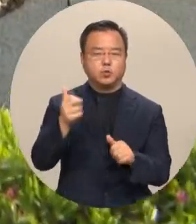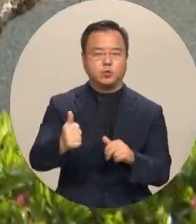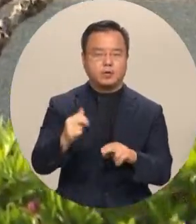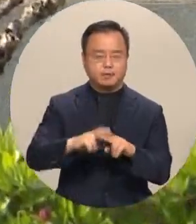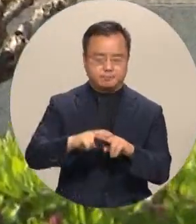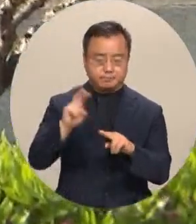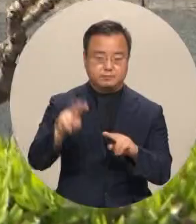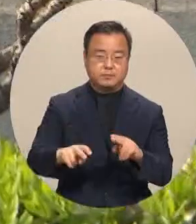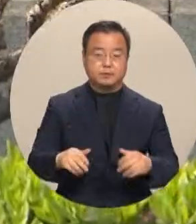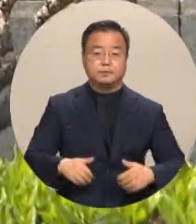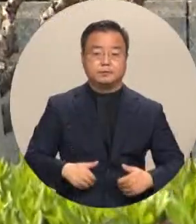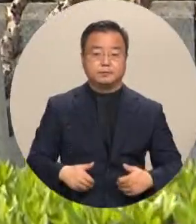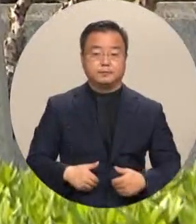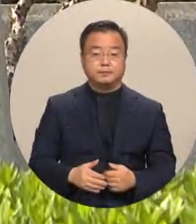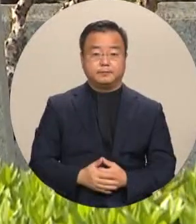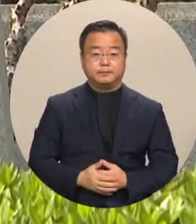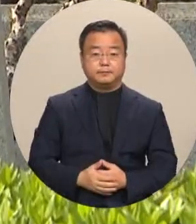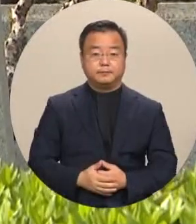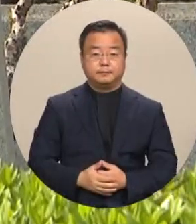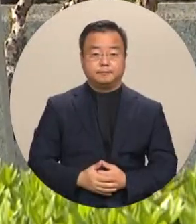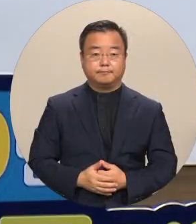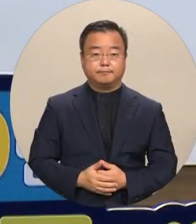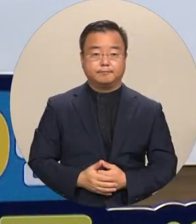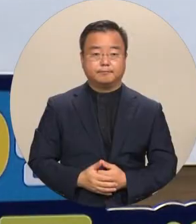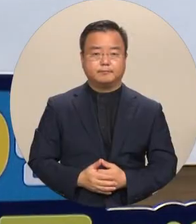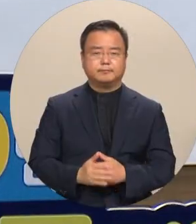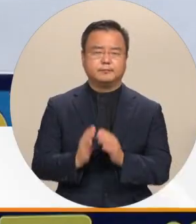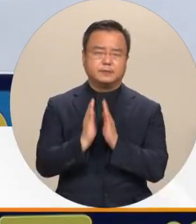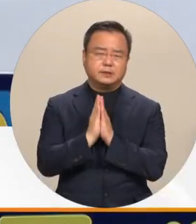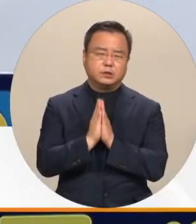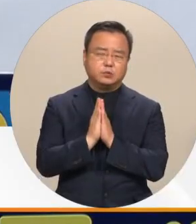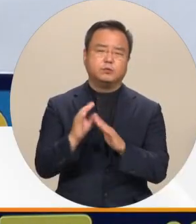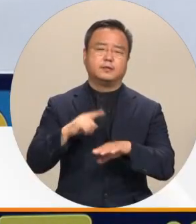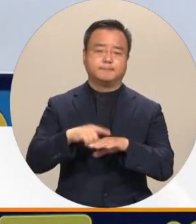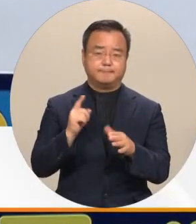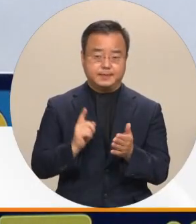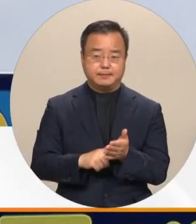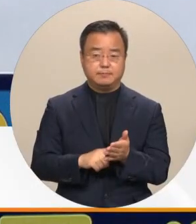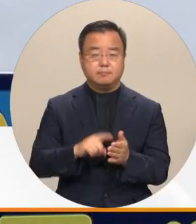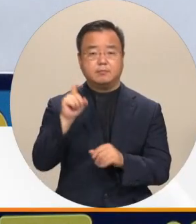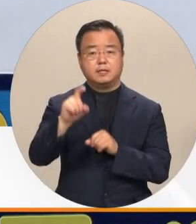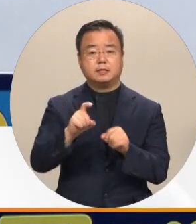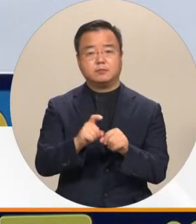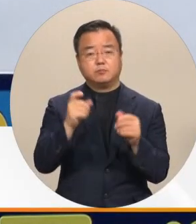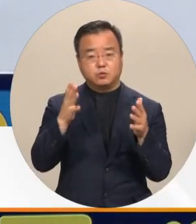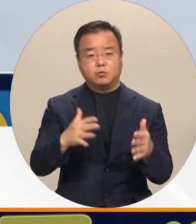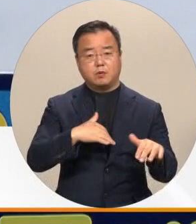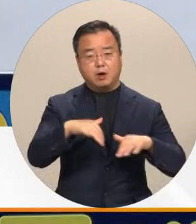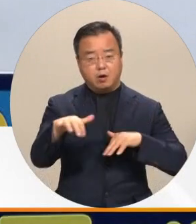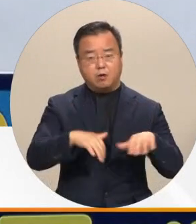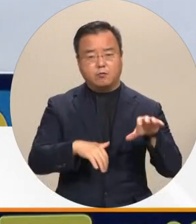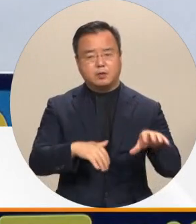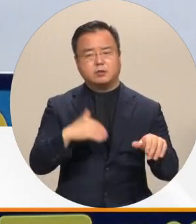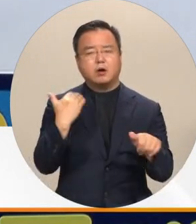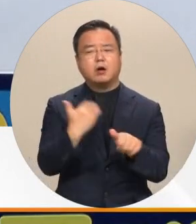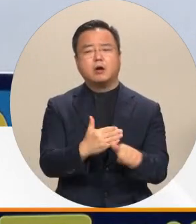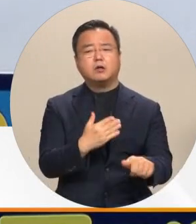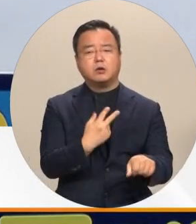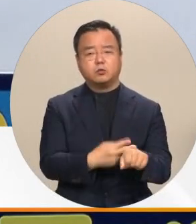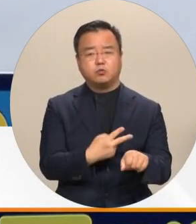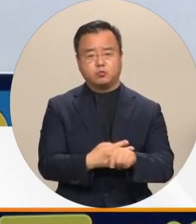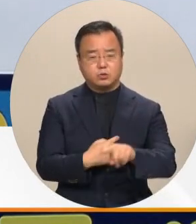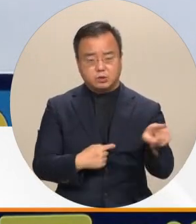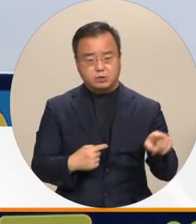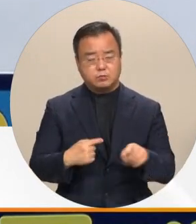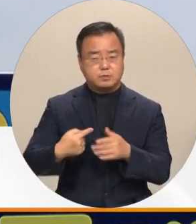물러나야 합니다 기도하는 심정입니다 10년이나 거리에서 회집된 분들이 적극적 행정을